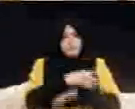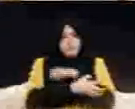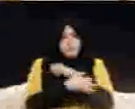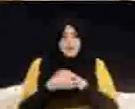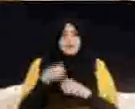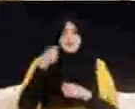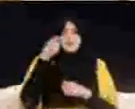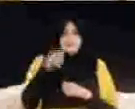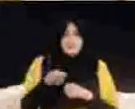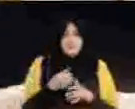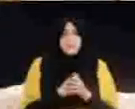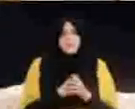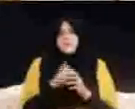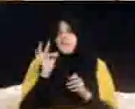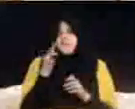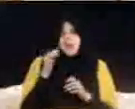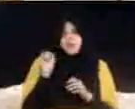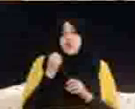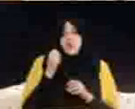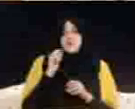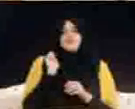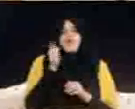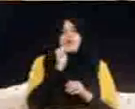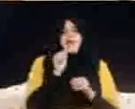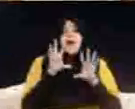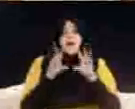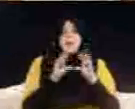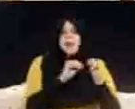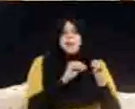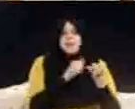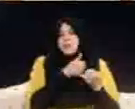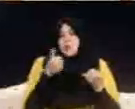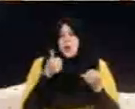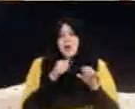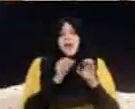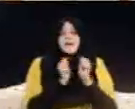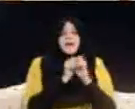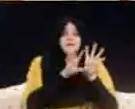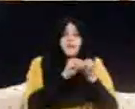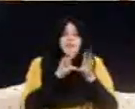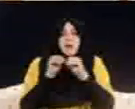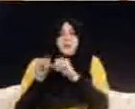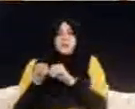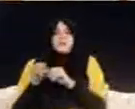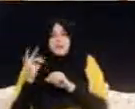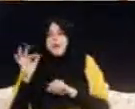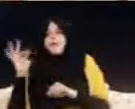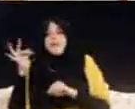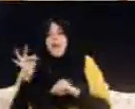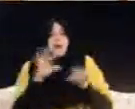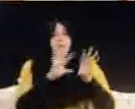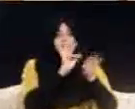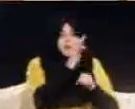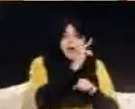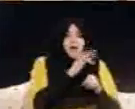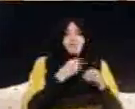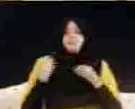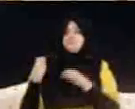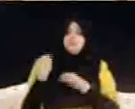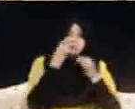للإخوة والأخوات، مادام راهم عايشين وحدهم يعني مع أسرهم وحدهم فتجوز فيهم